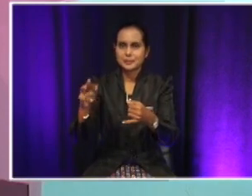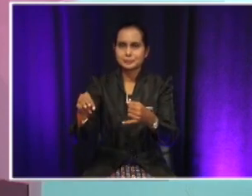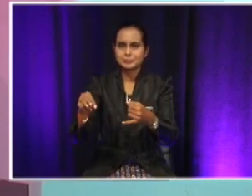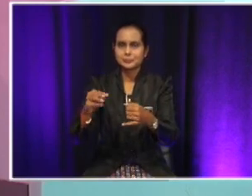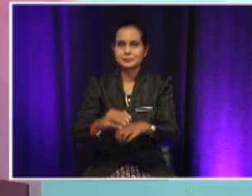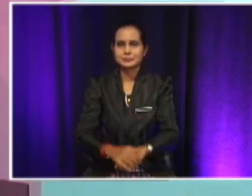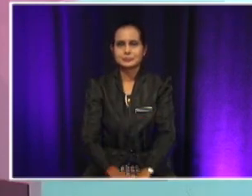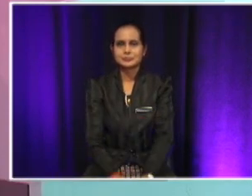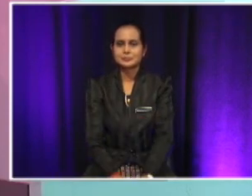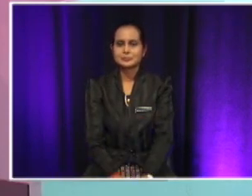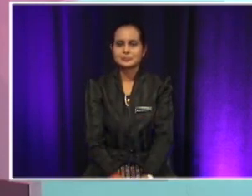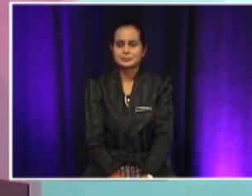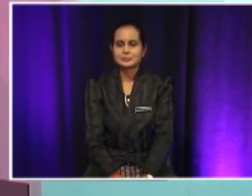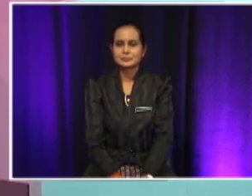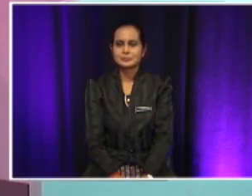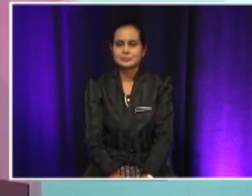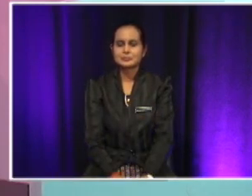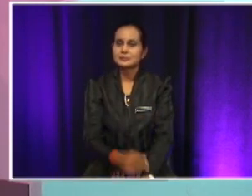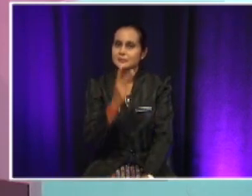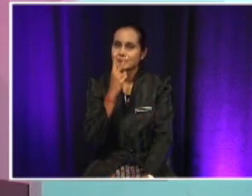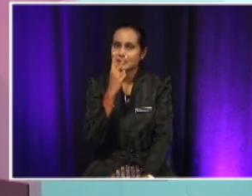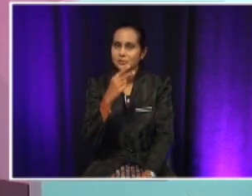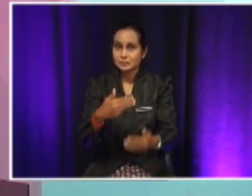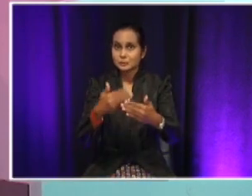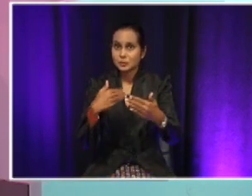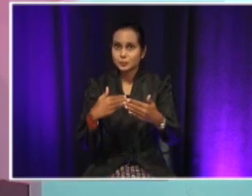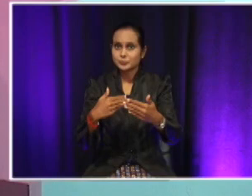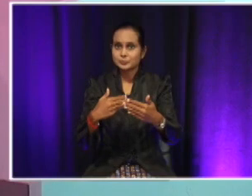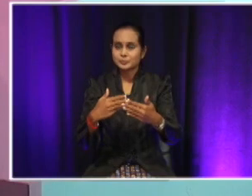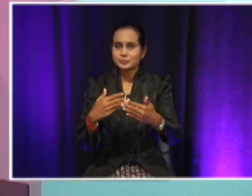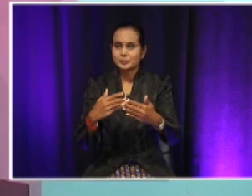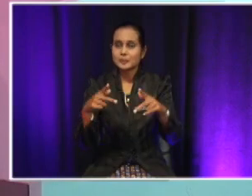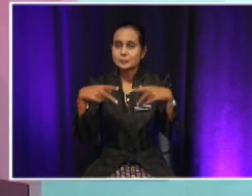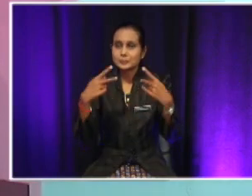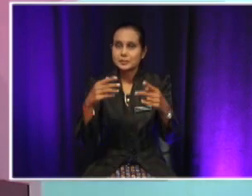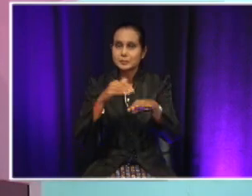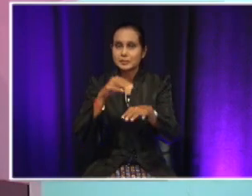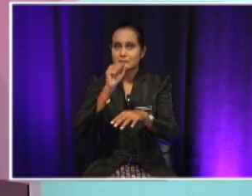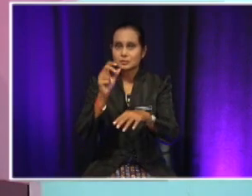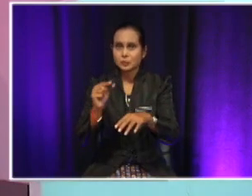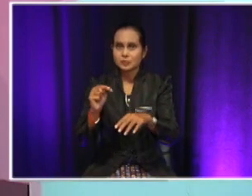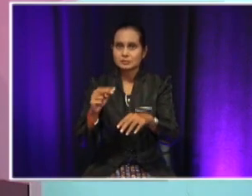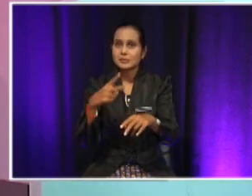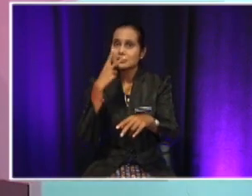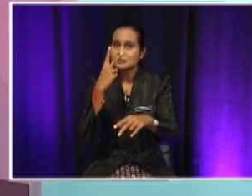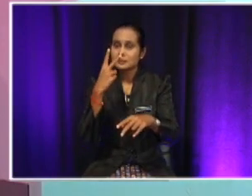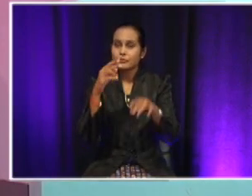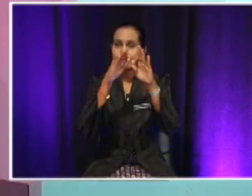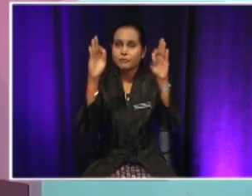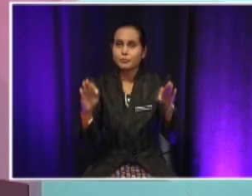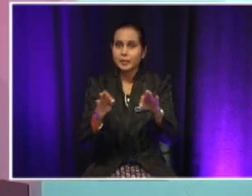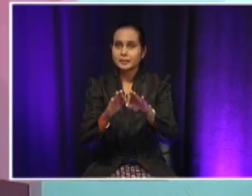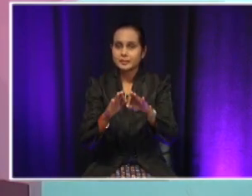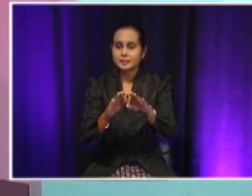Ya, kita tengok sebelum kita pergi kepada soalan-soalan, kita tengok format kertas sedikit. Kita